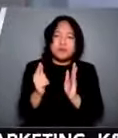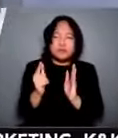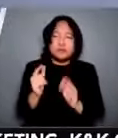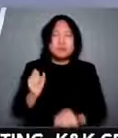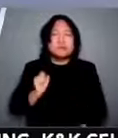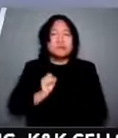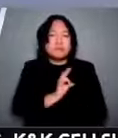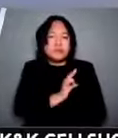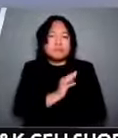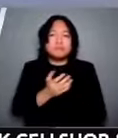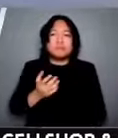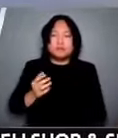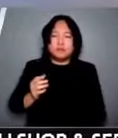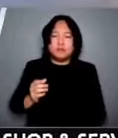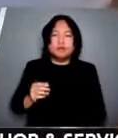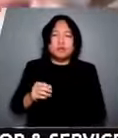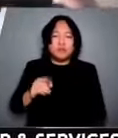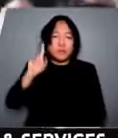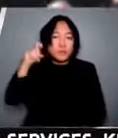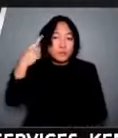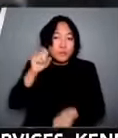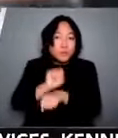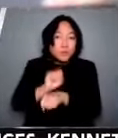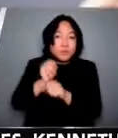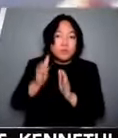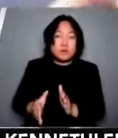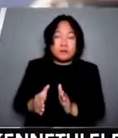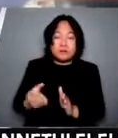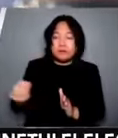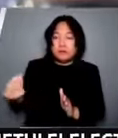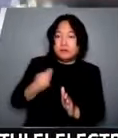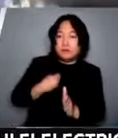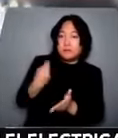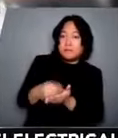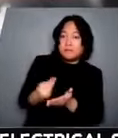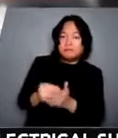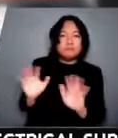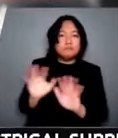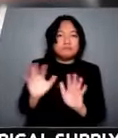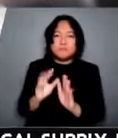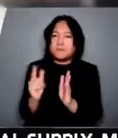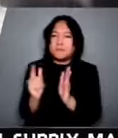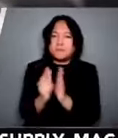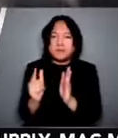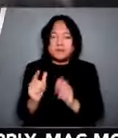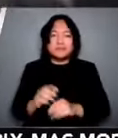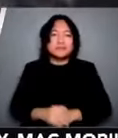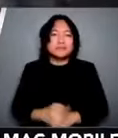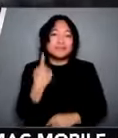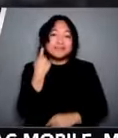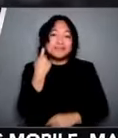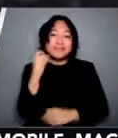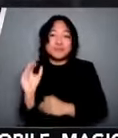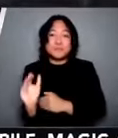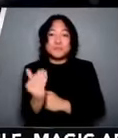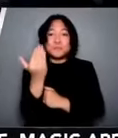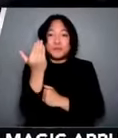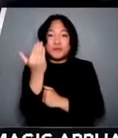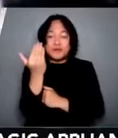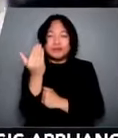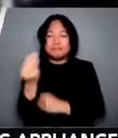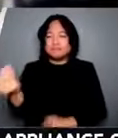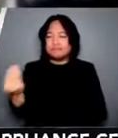Sa flag-raising ceremony ng MMDA kaninang umaga, tinanggap ni MMDA Chairperson Romando Artes ang pabuya raw ni